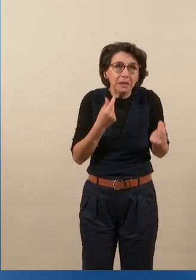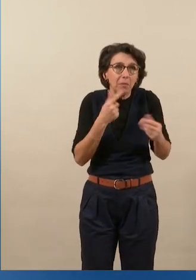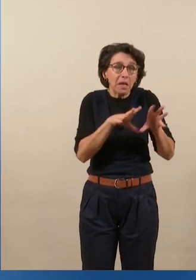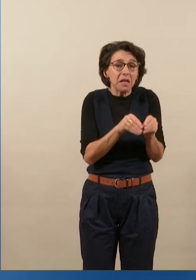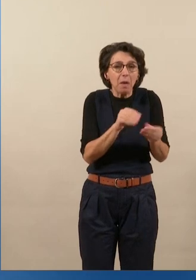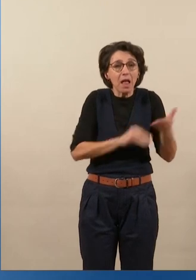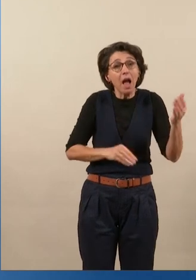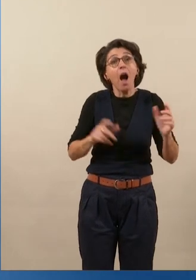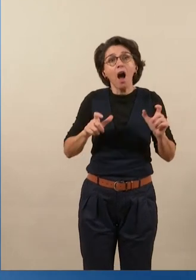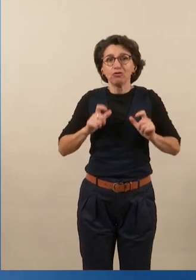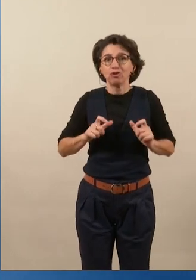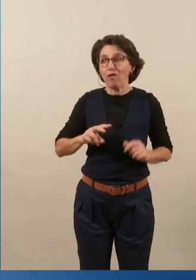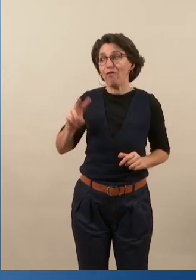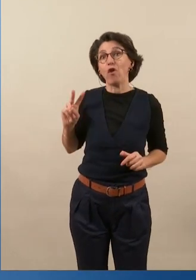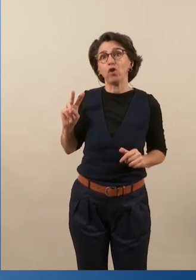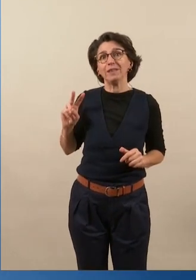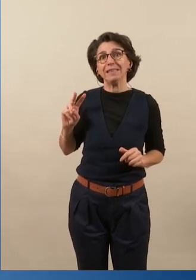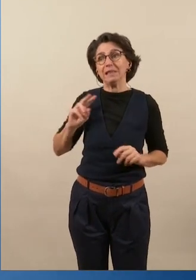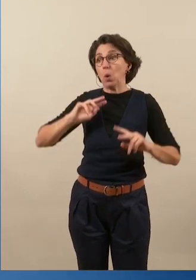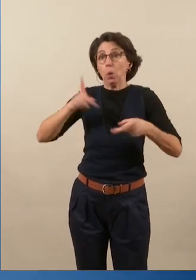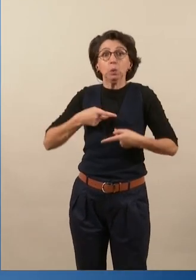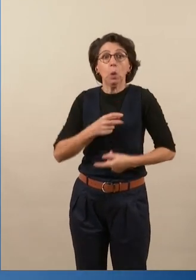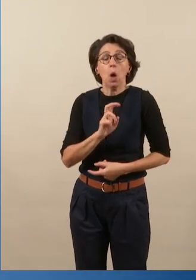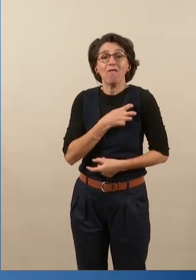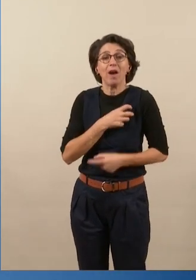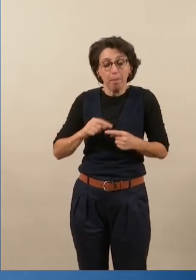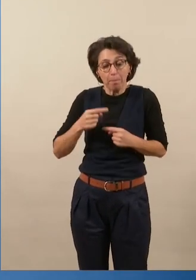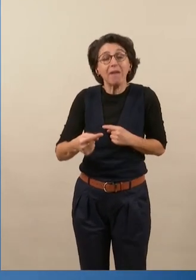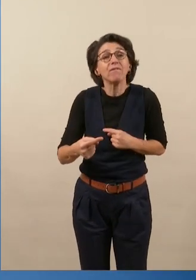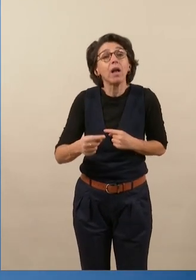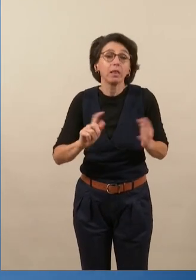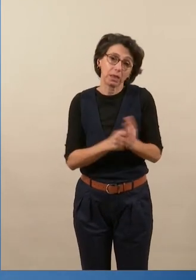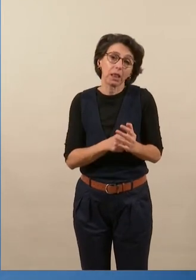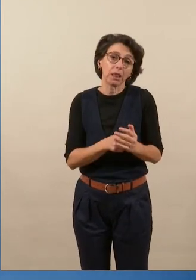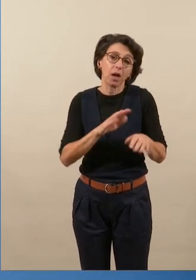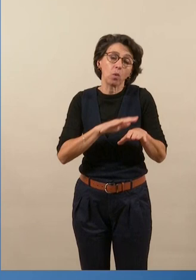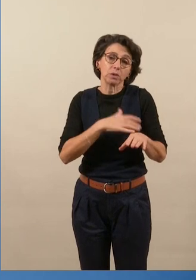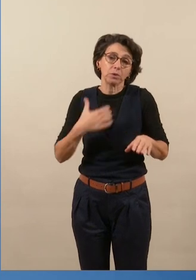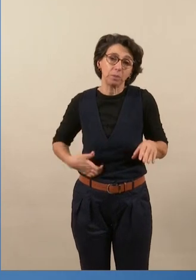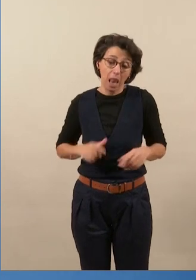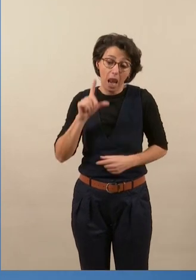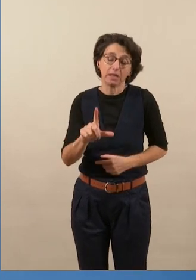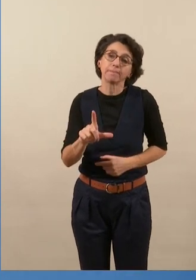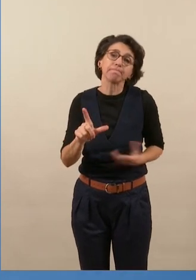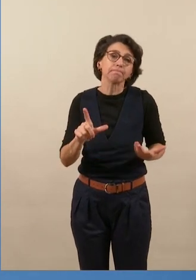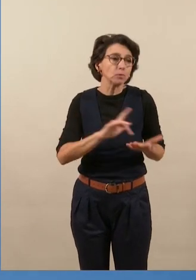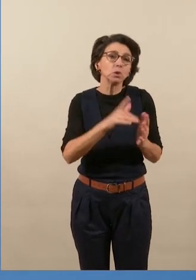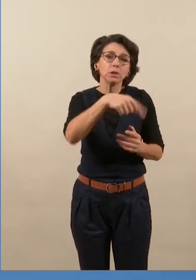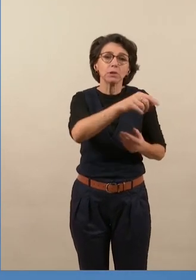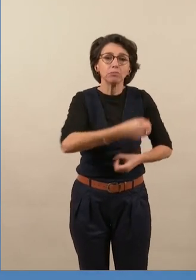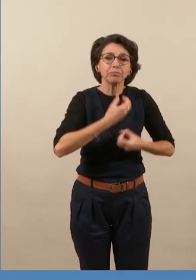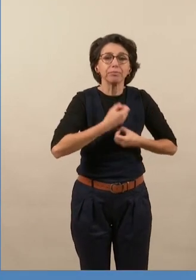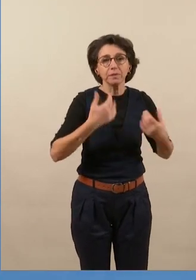municipal le lundi et donc ça ça a été dit par tout le monde au sein de ce conseil municipal nous